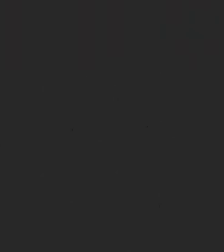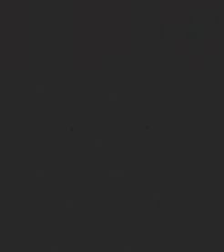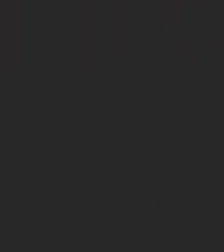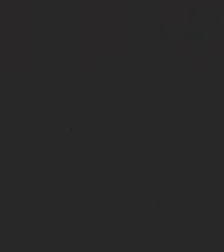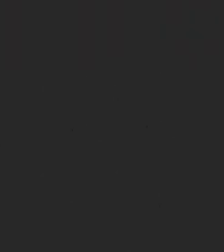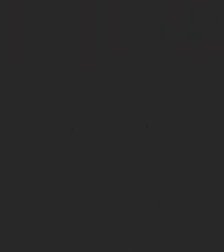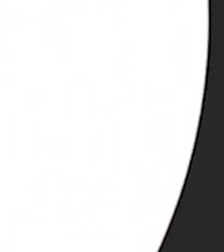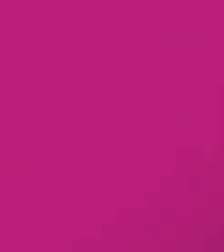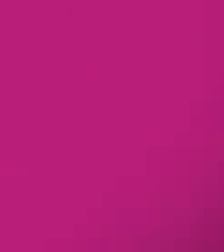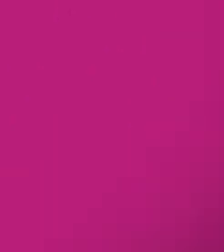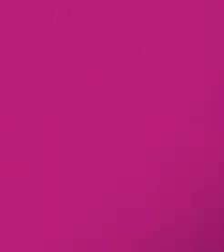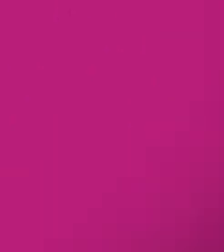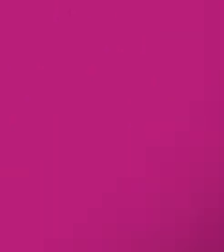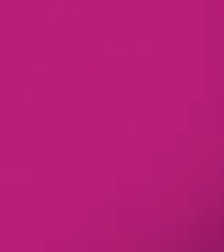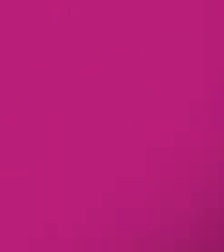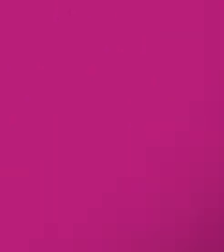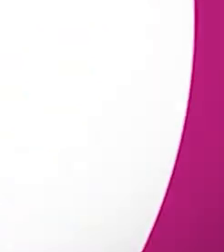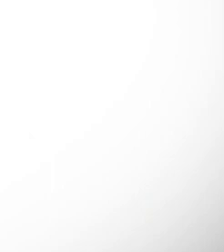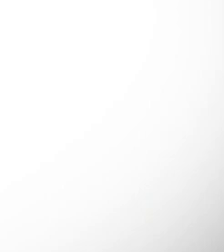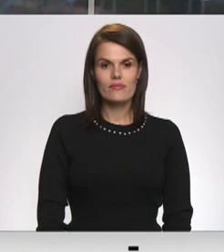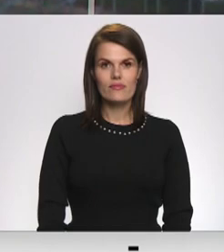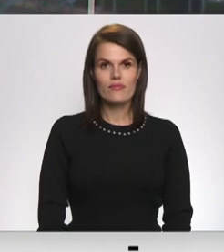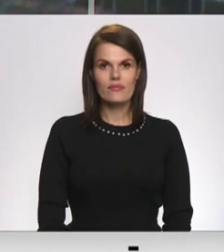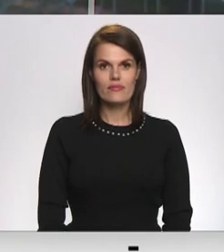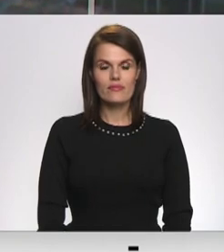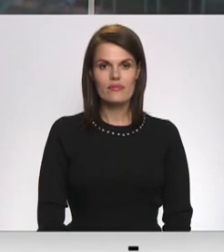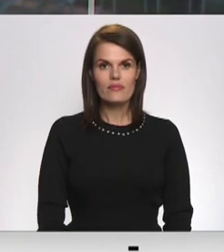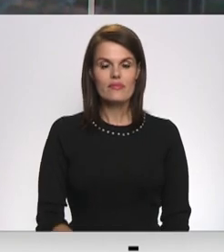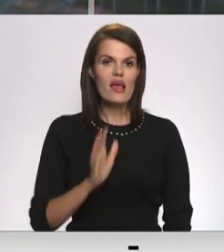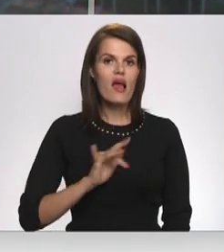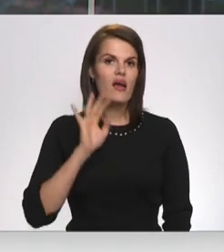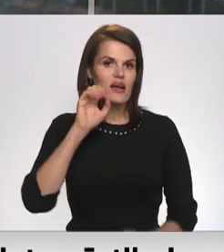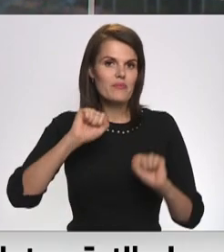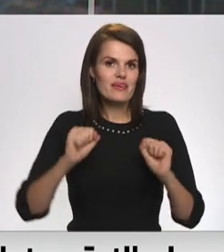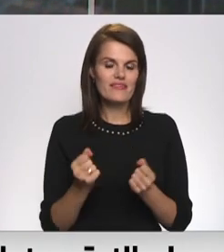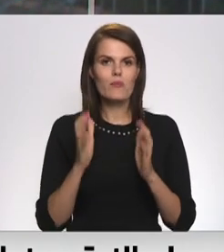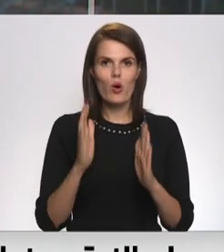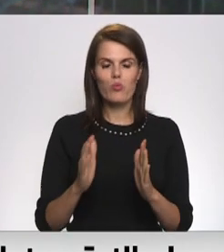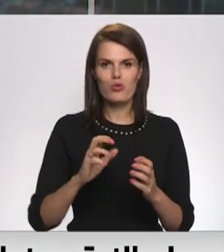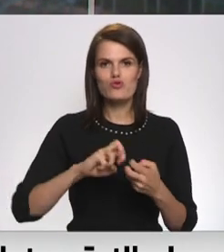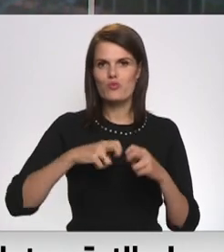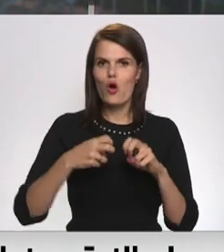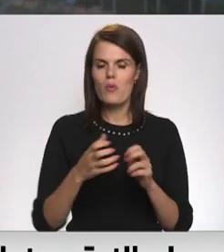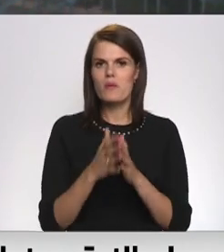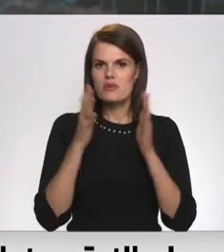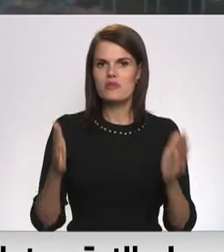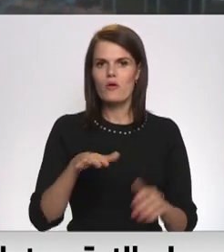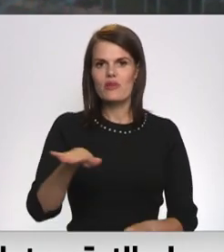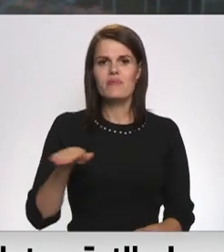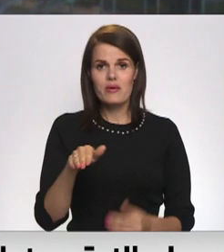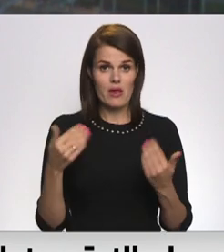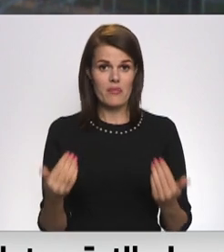Re, viss ēters ir te! Gaidāmā ziema būs pārbaudījums ļoti daudzām ģimenēm. Jau